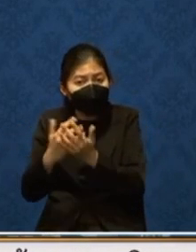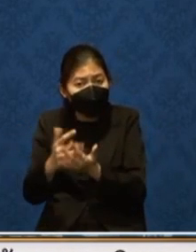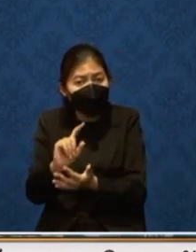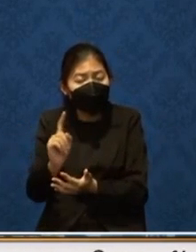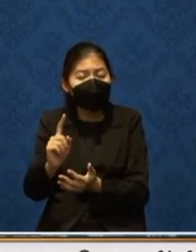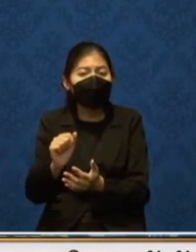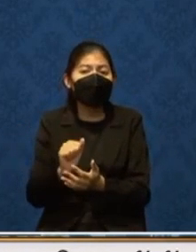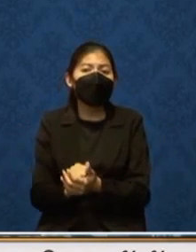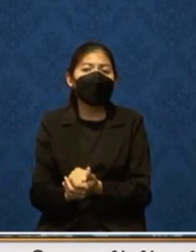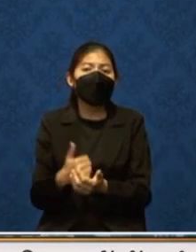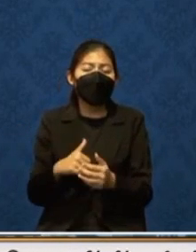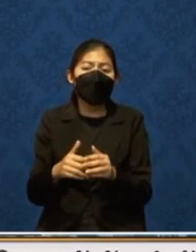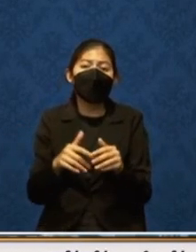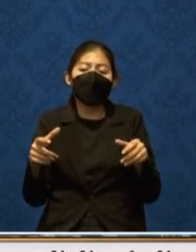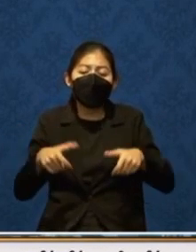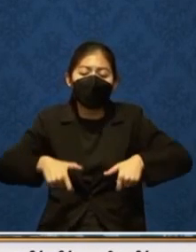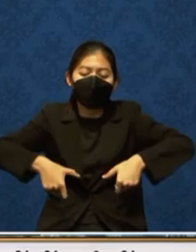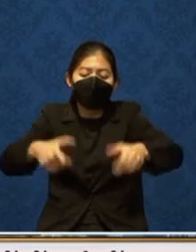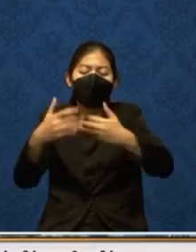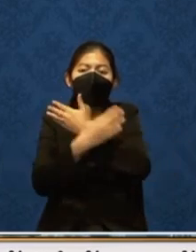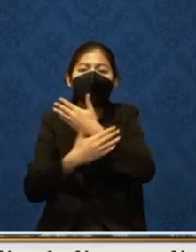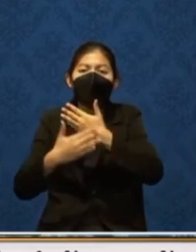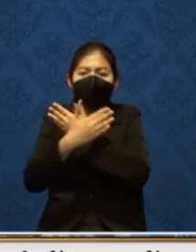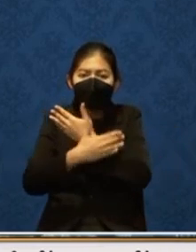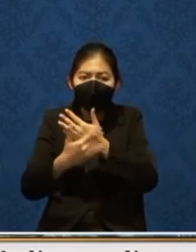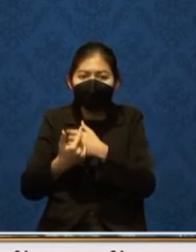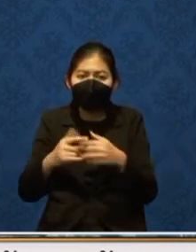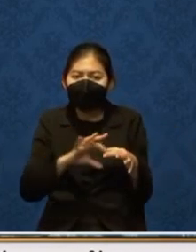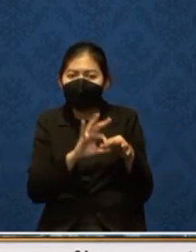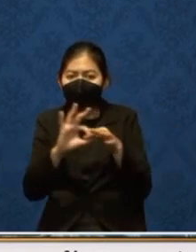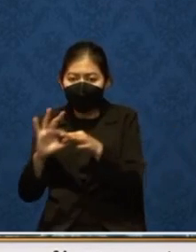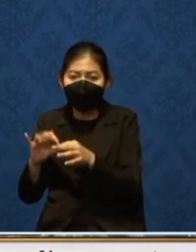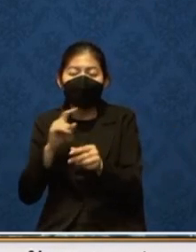องเข้ใจนะครัวารถไฟทางคู่คอแลหลกในการเชื่อมจีน